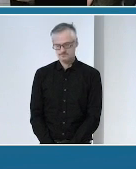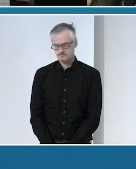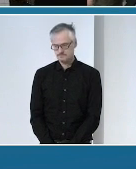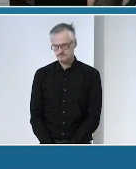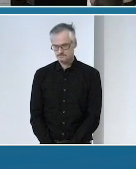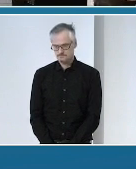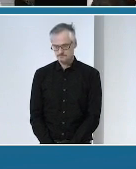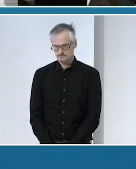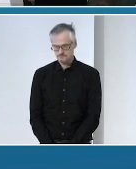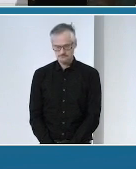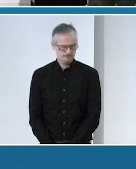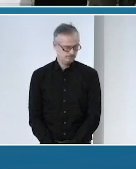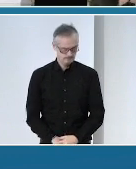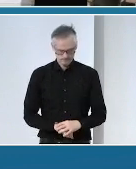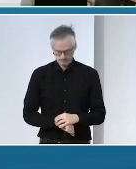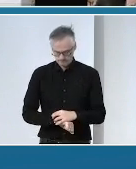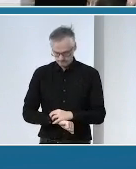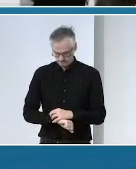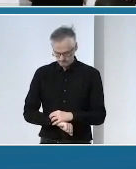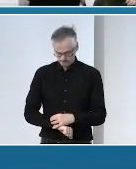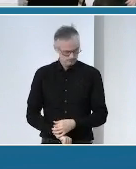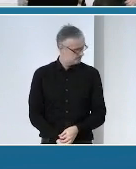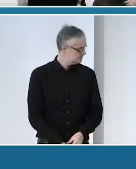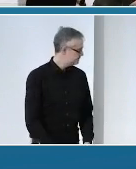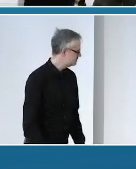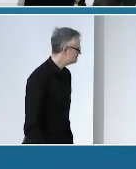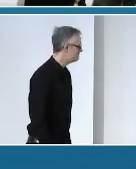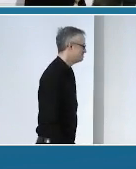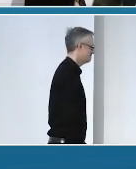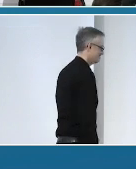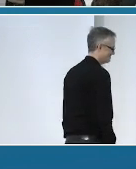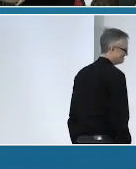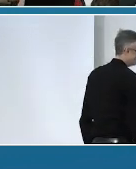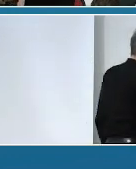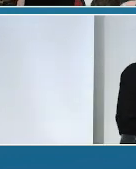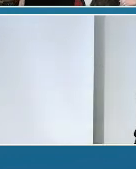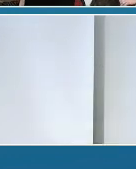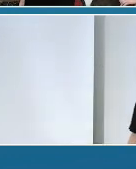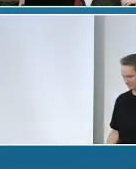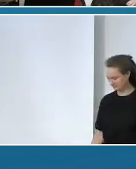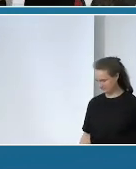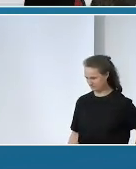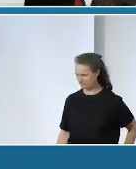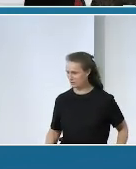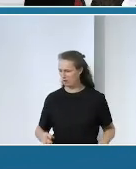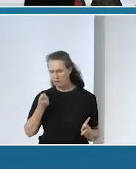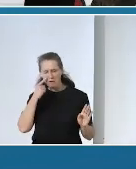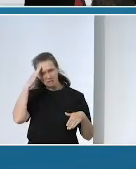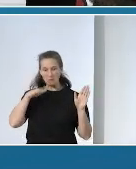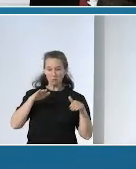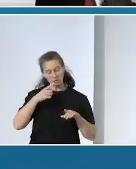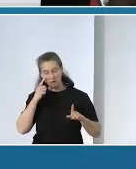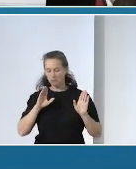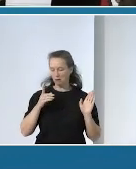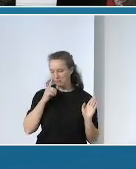Donc, tu veux que je te l'emmène ? non, on ne va pas le mettre dessus. Je ne sais pas si je vais m'en sortir comme ça, on verra.